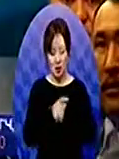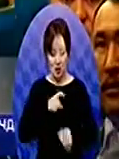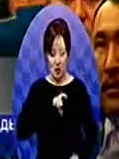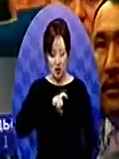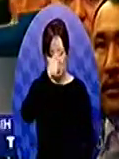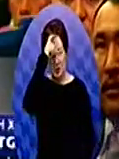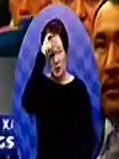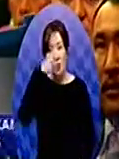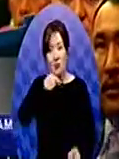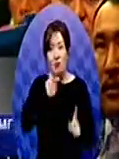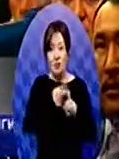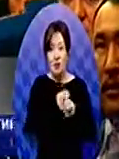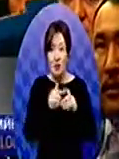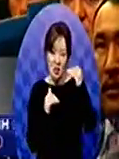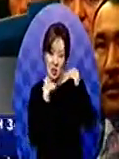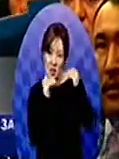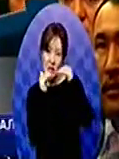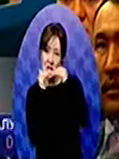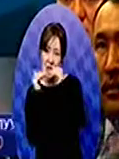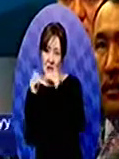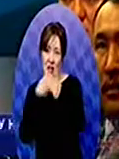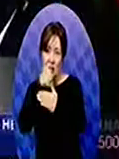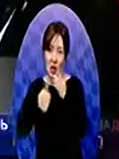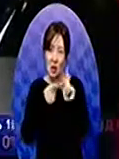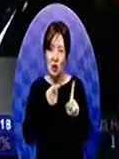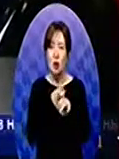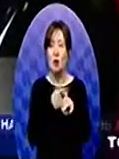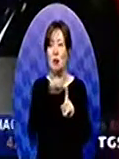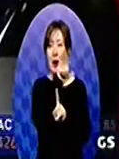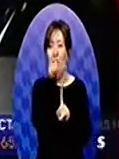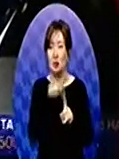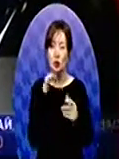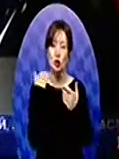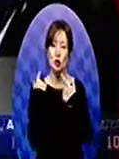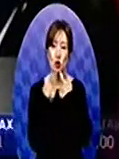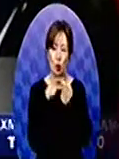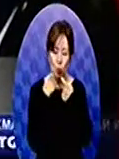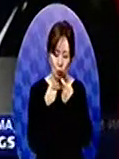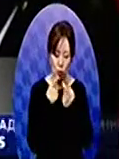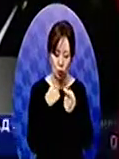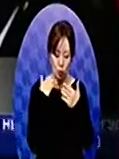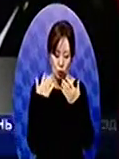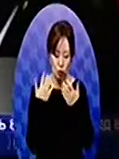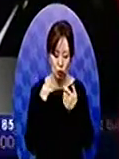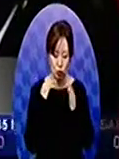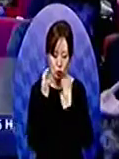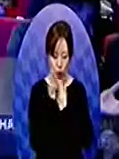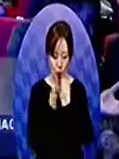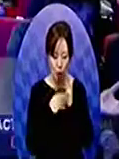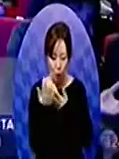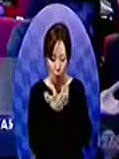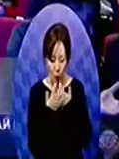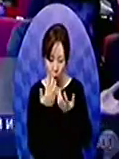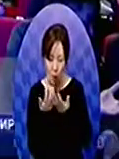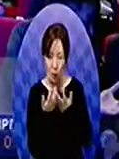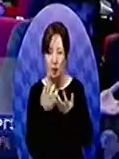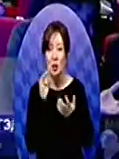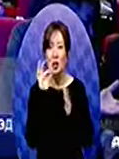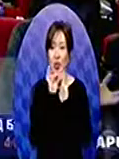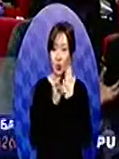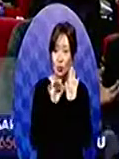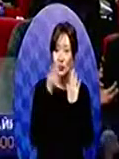тэнцлийг хангахтай холбогдох асуудлаар зөвлөлдөх уулзалтанд оролцогч сонгогчдын төлөөллийн хувьд ч хилцвэлгийн уяар саналаа